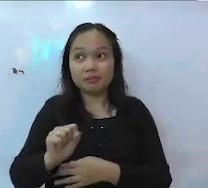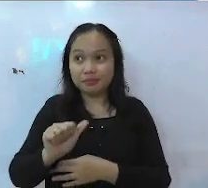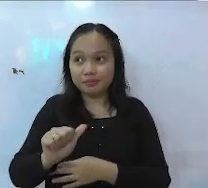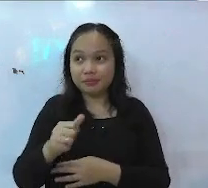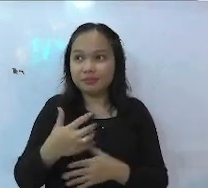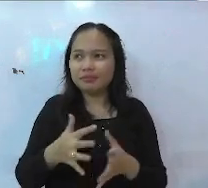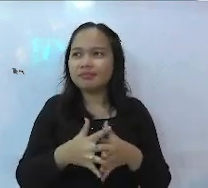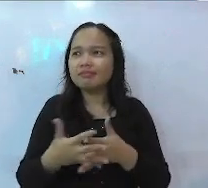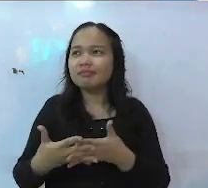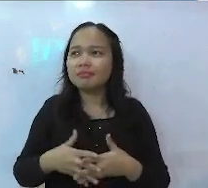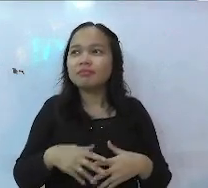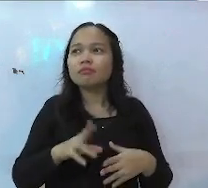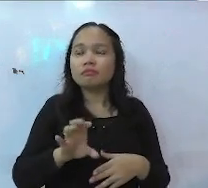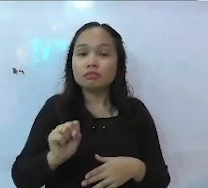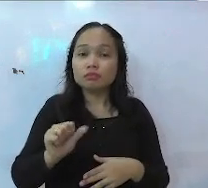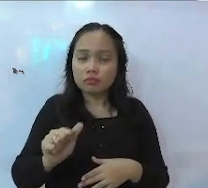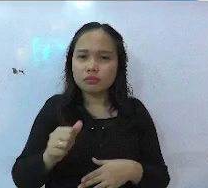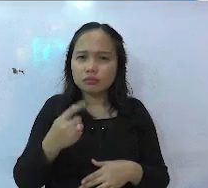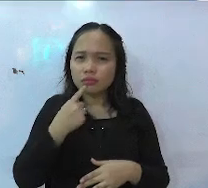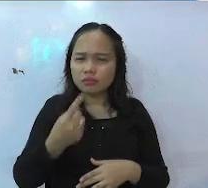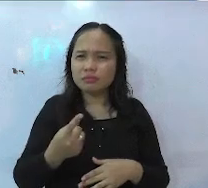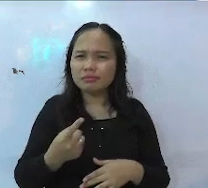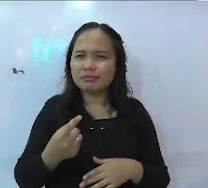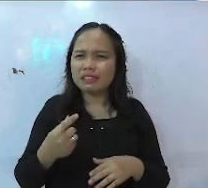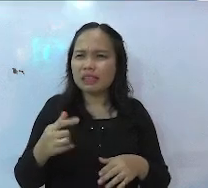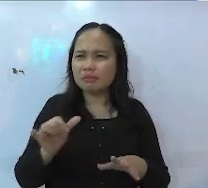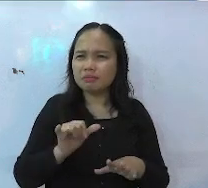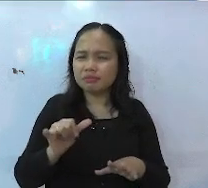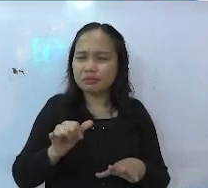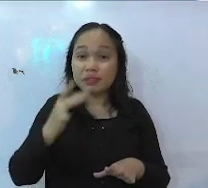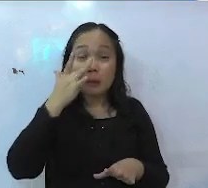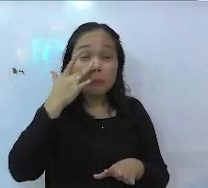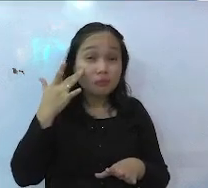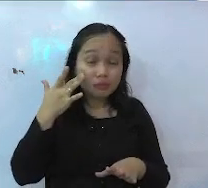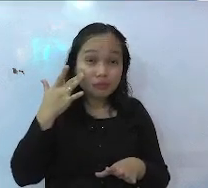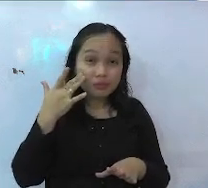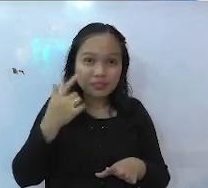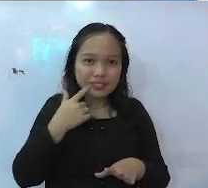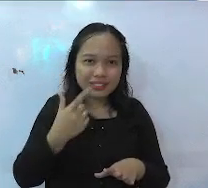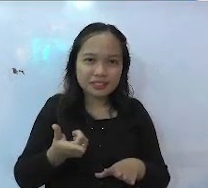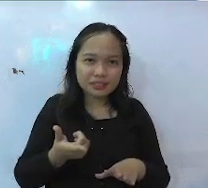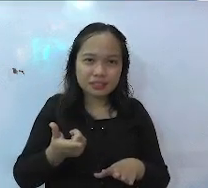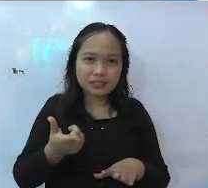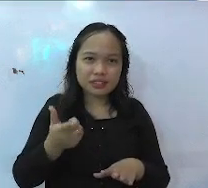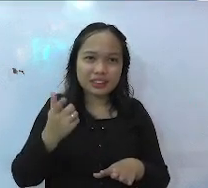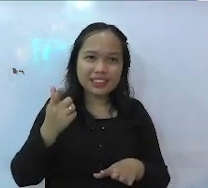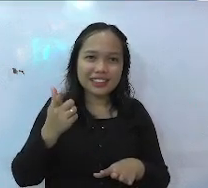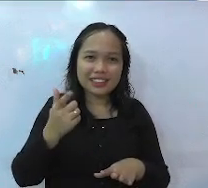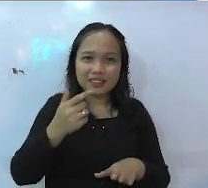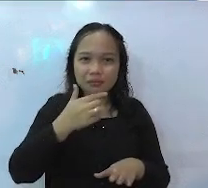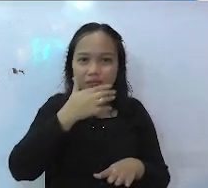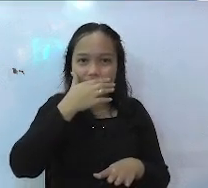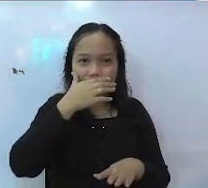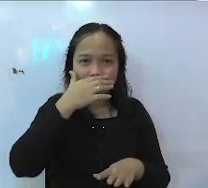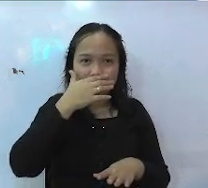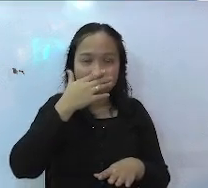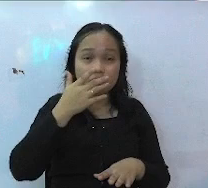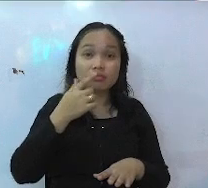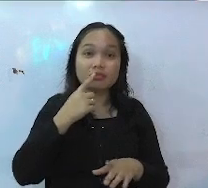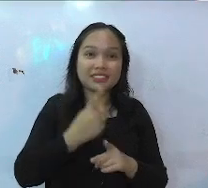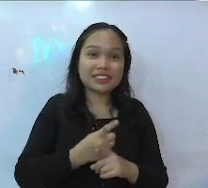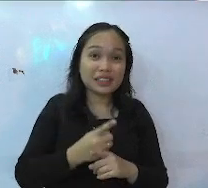y basta parehas sila kasi alam ko ano eh Basta jamaican siya eh racist ' ba Jamaica na siya